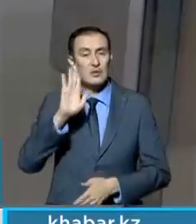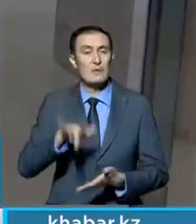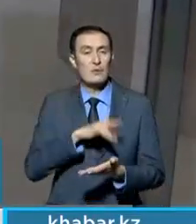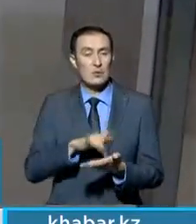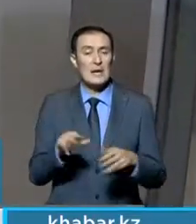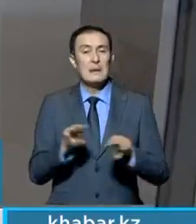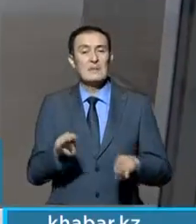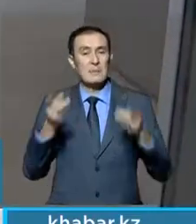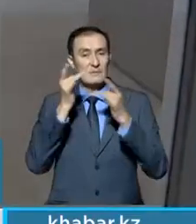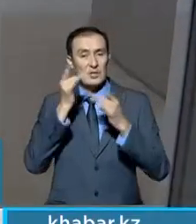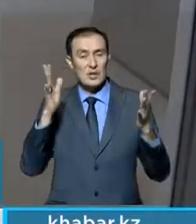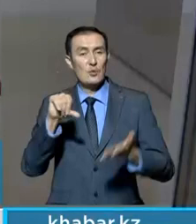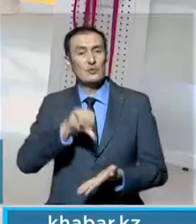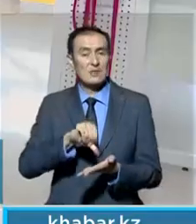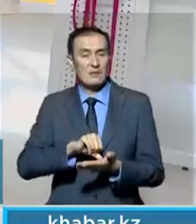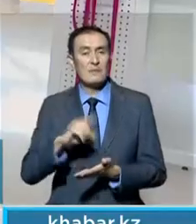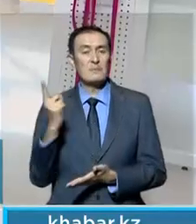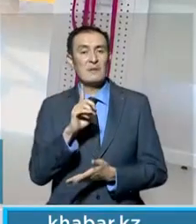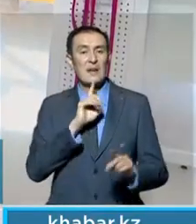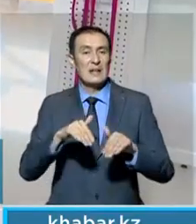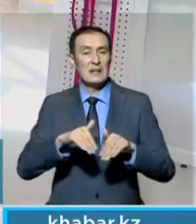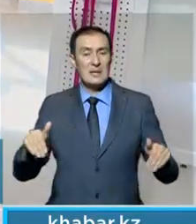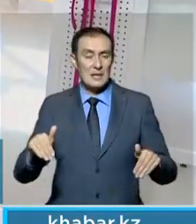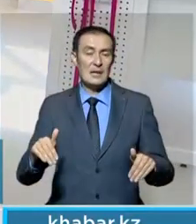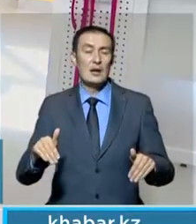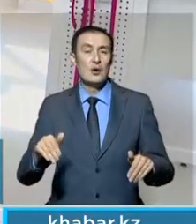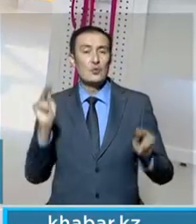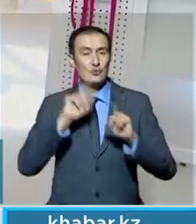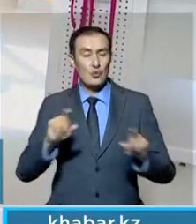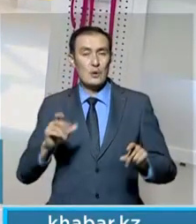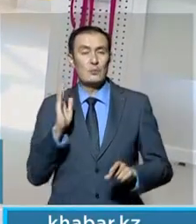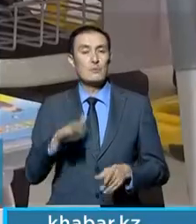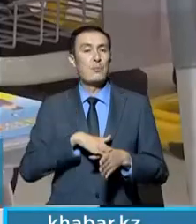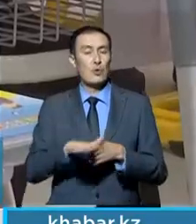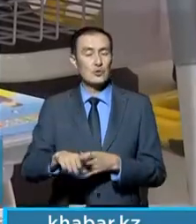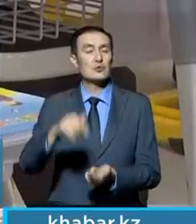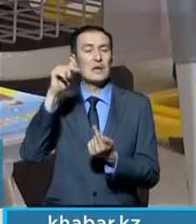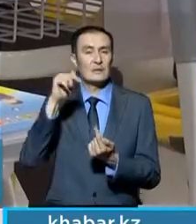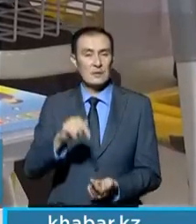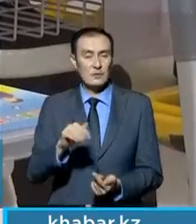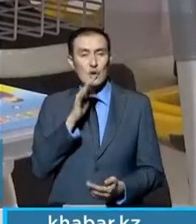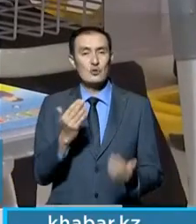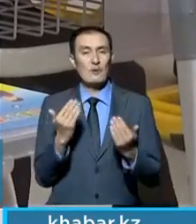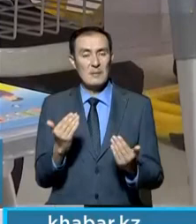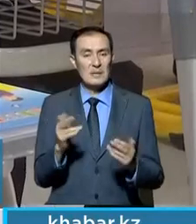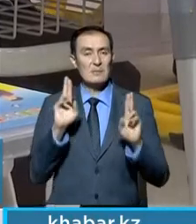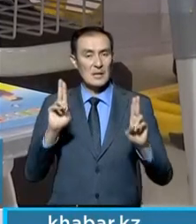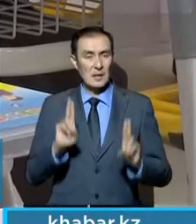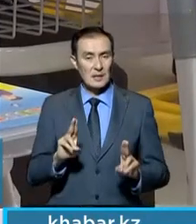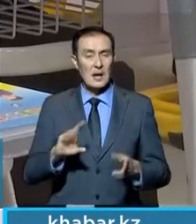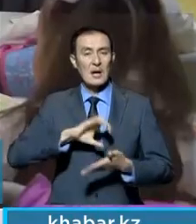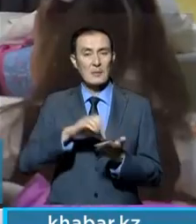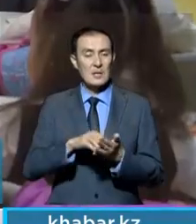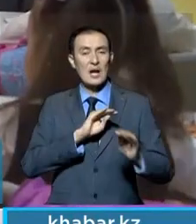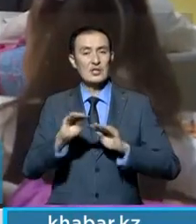городе. Министр просвещения принял участие в первой линейке учебного заведения и отметил, что школа полностью соответствует современным стандартам.